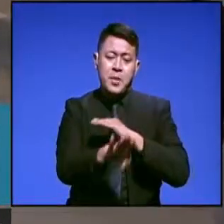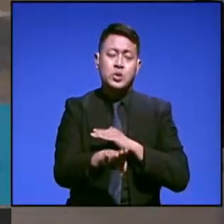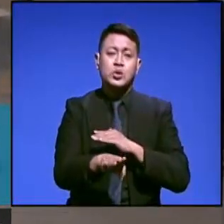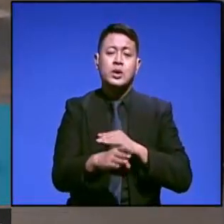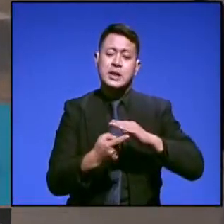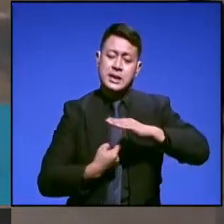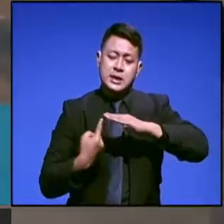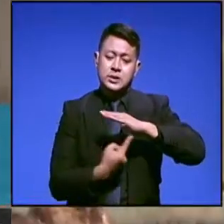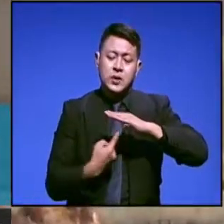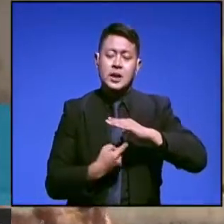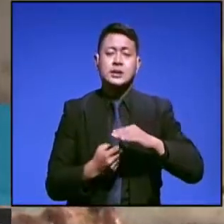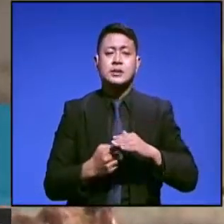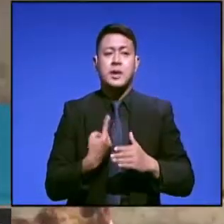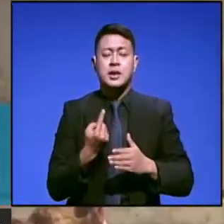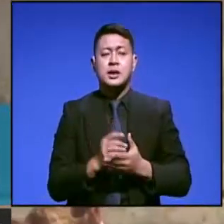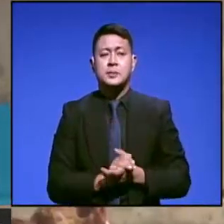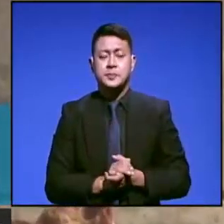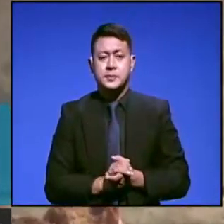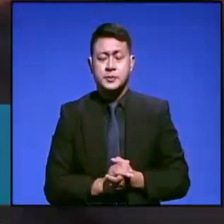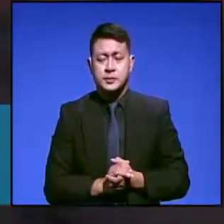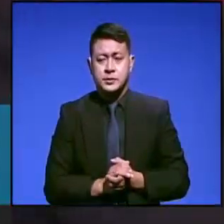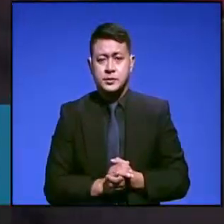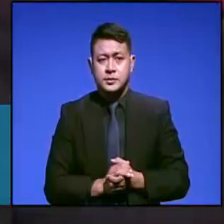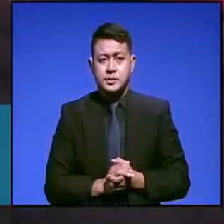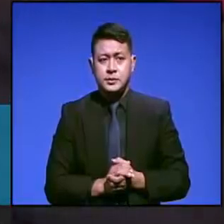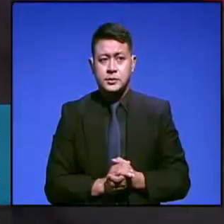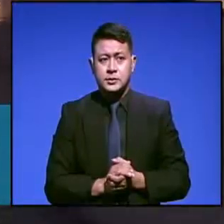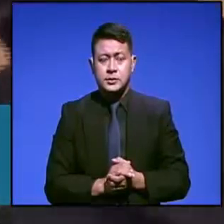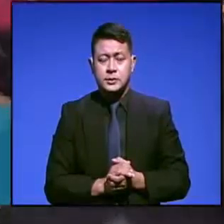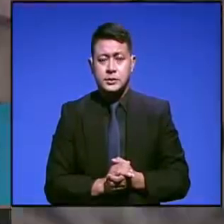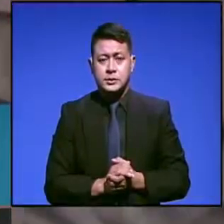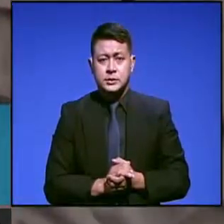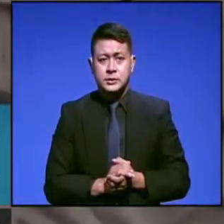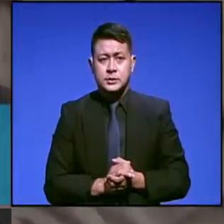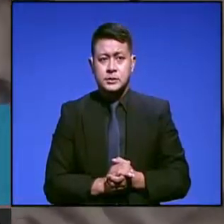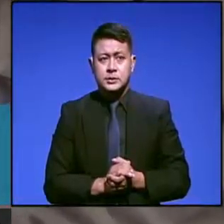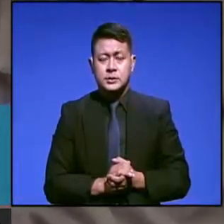dikenakan isolasi mandiri. Hendrawan Wikongko, Stefanus Wangge, Jakarta.